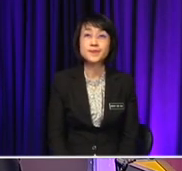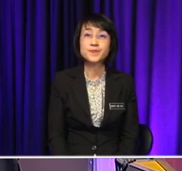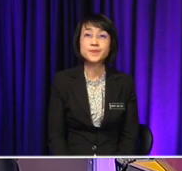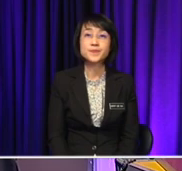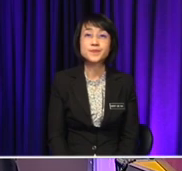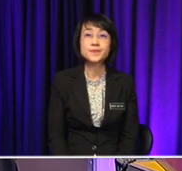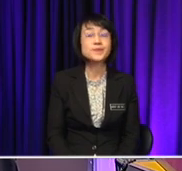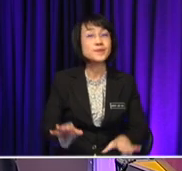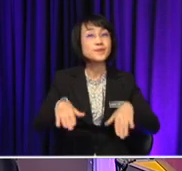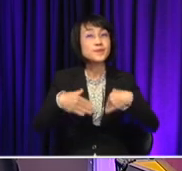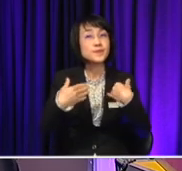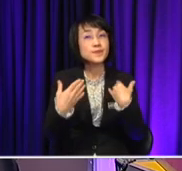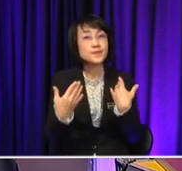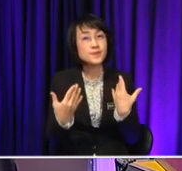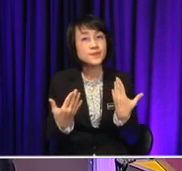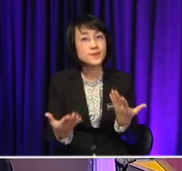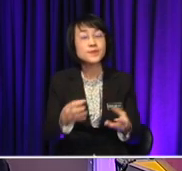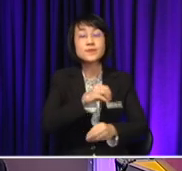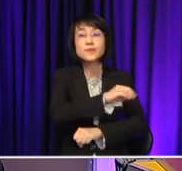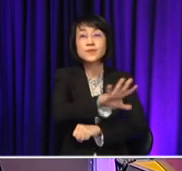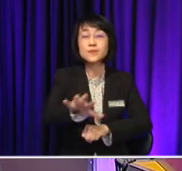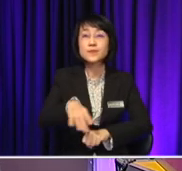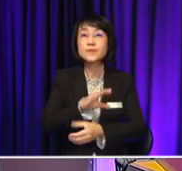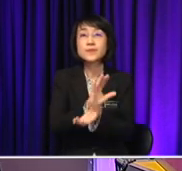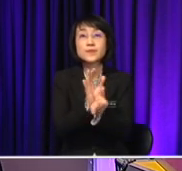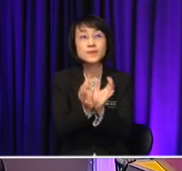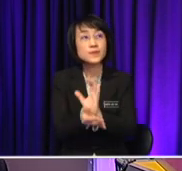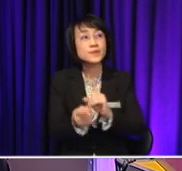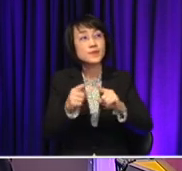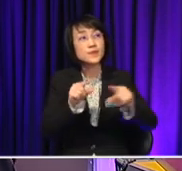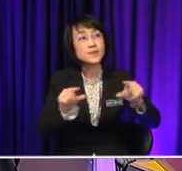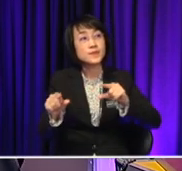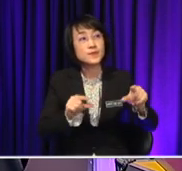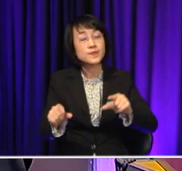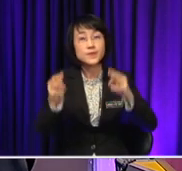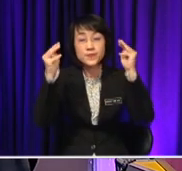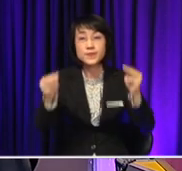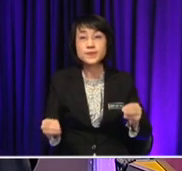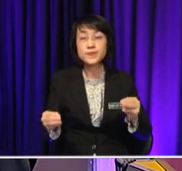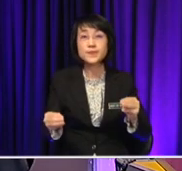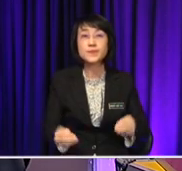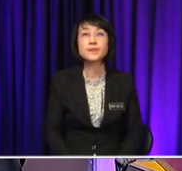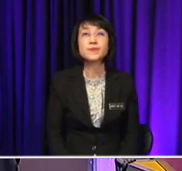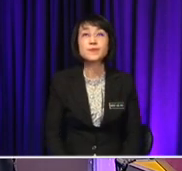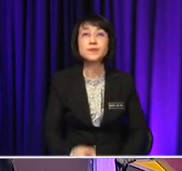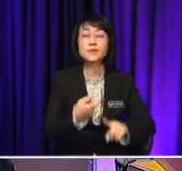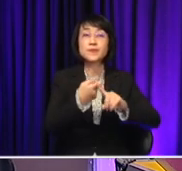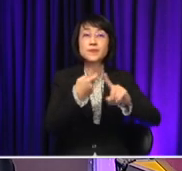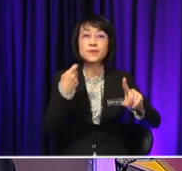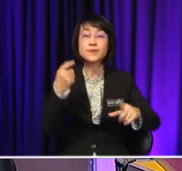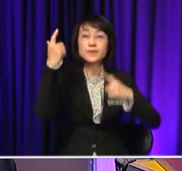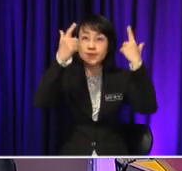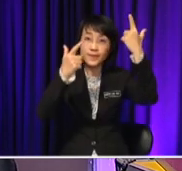tengok Bagaimana pengaruh cuaca ini kita kayak gitu manusia dari segi kegiatan pelancungan pula ah tadi petanian Ani